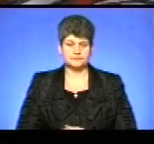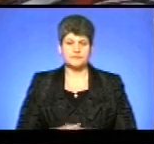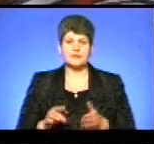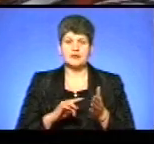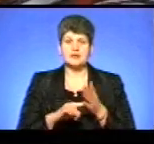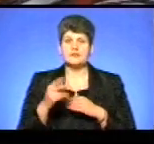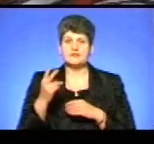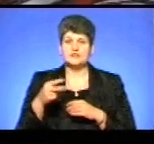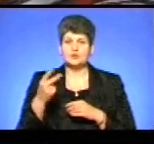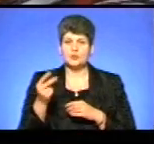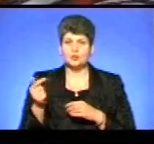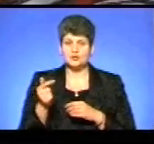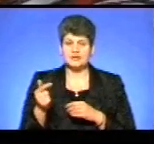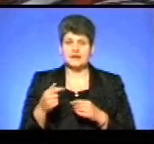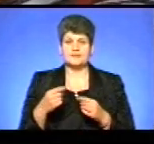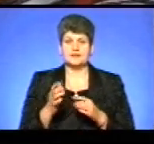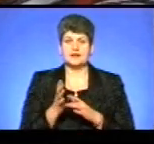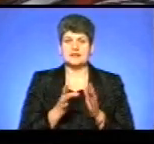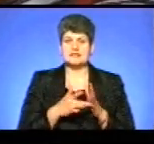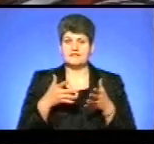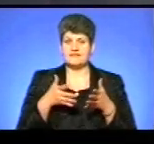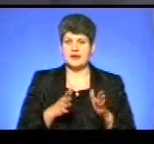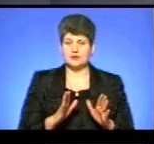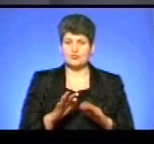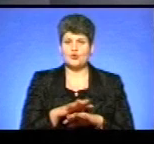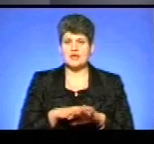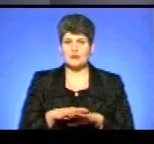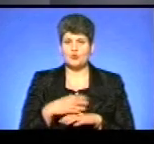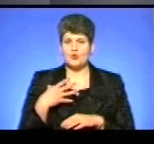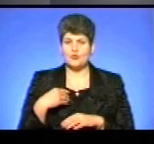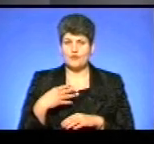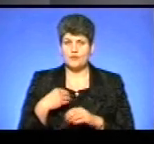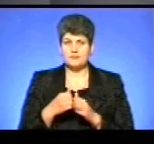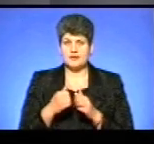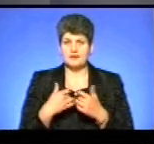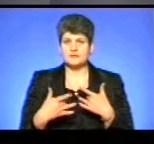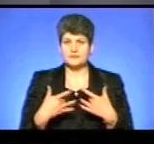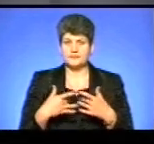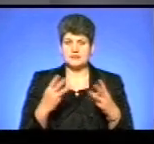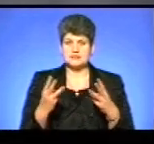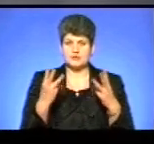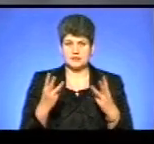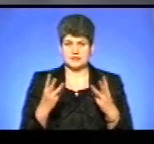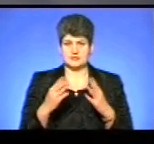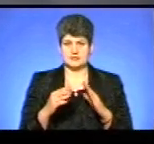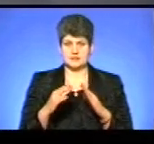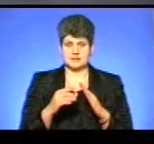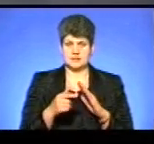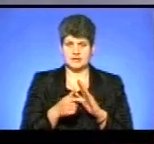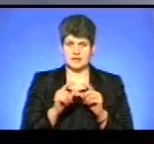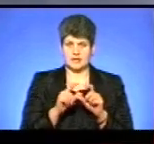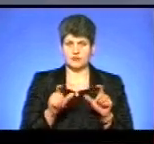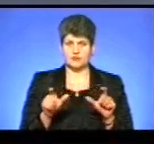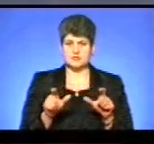Зазначу, 22 грудня на Різдвяному ярмарку у Львові на проспекті Свободи перед оперним театром загорілась торгова точка. Огонь перекинувся